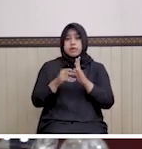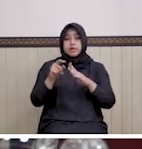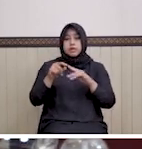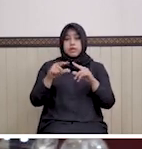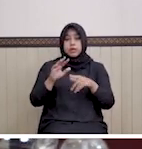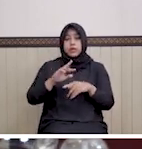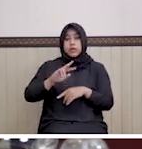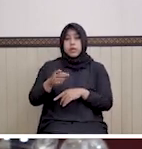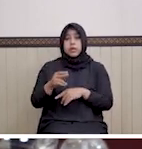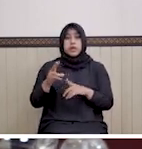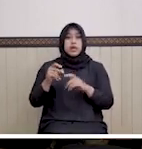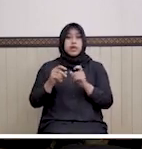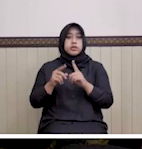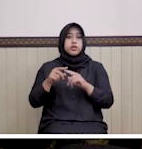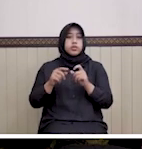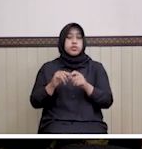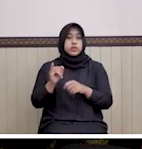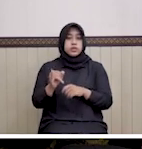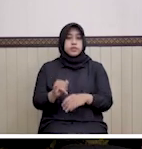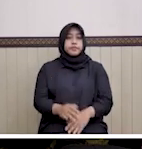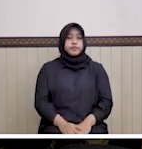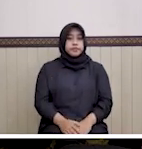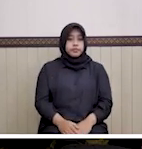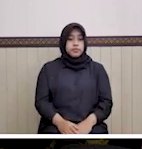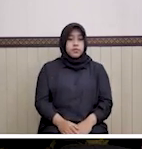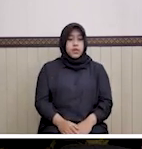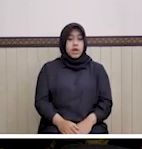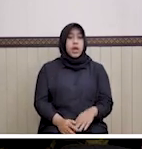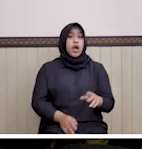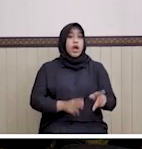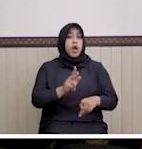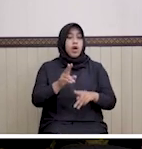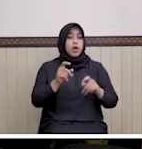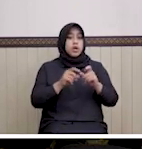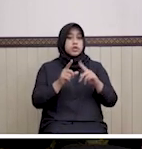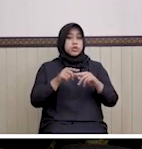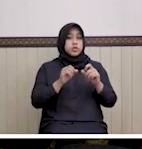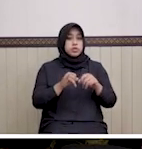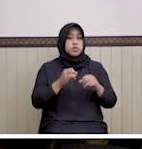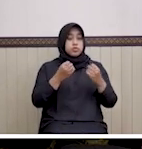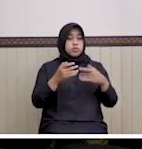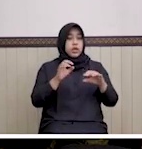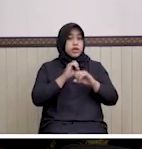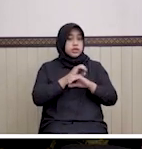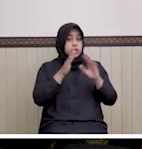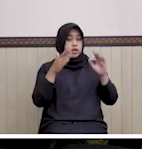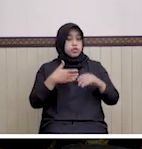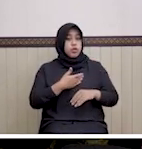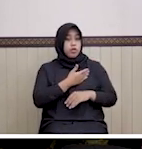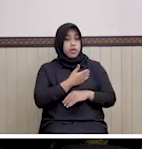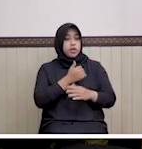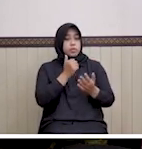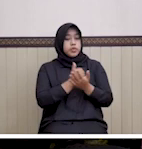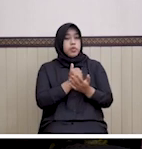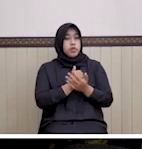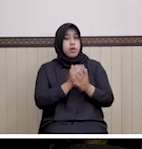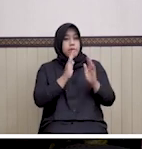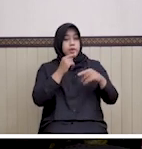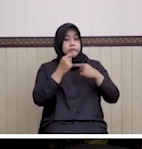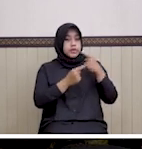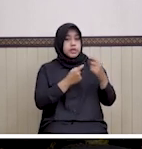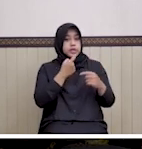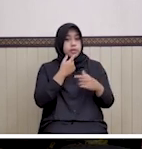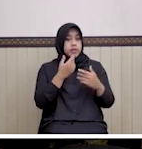tidak diganti dengan restitusi Kalau restitusikan jelas untuk korban jadi banyak kalau kita berbicara